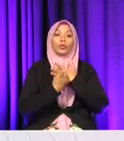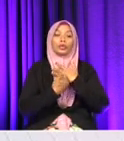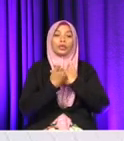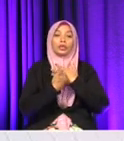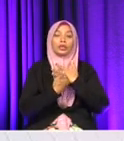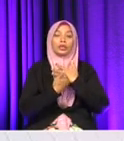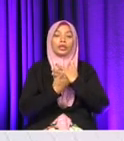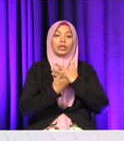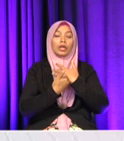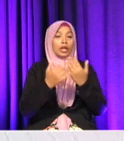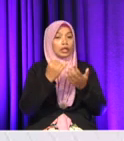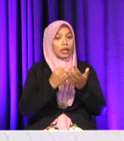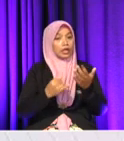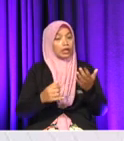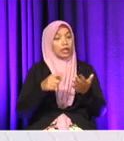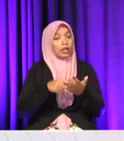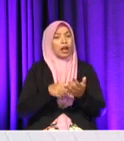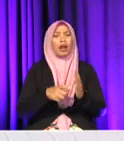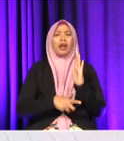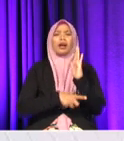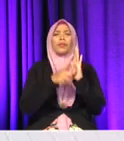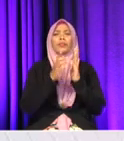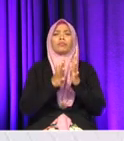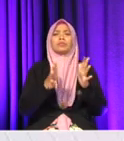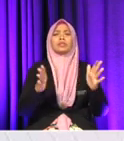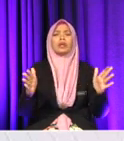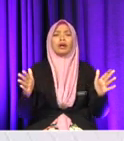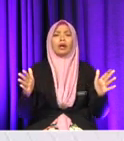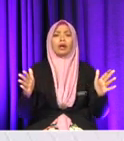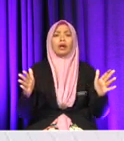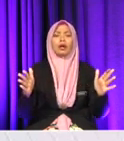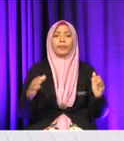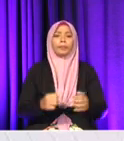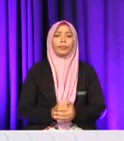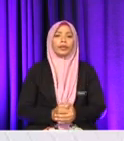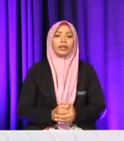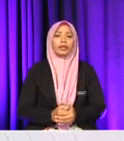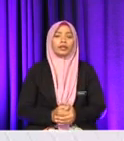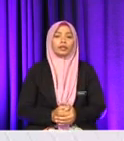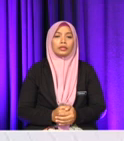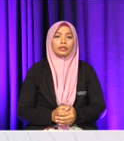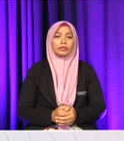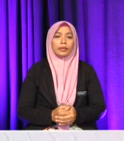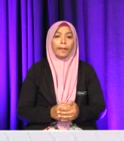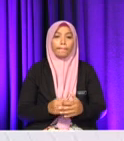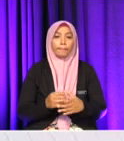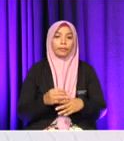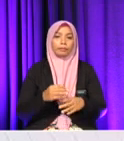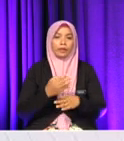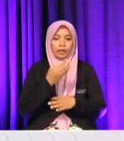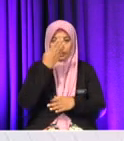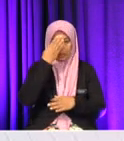size yang lebih besar dalam size yang lebih besar menyerupai size sebenarnya